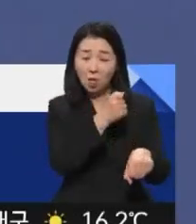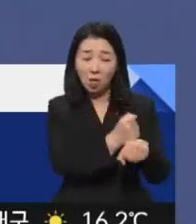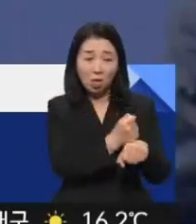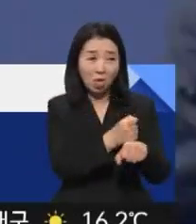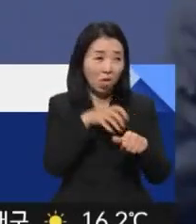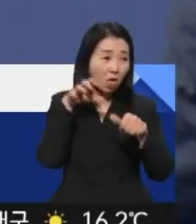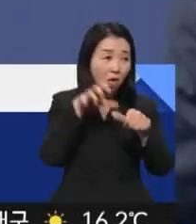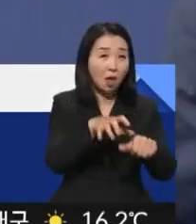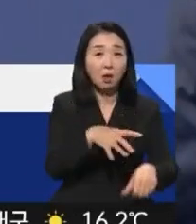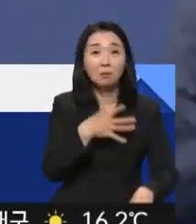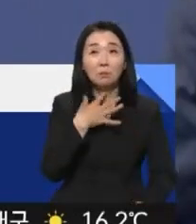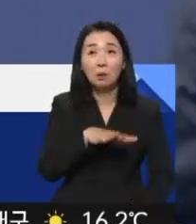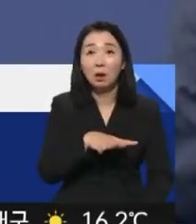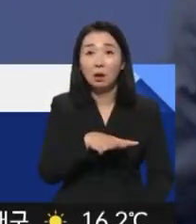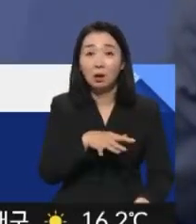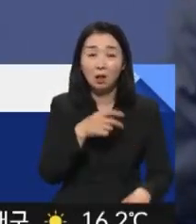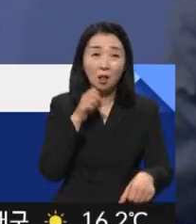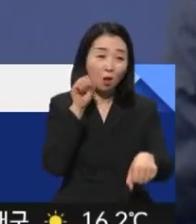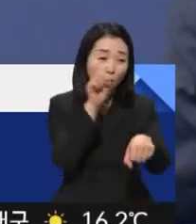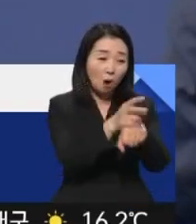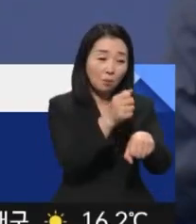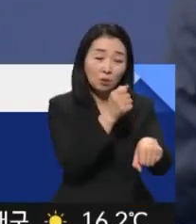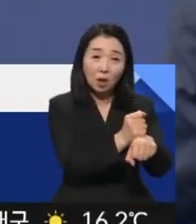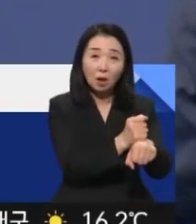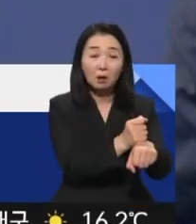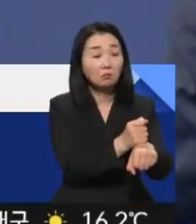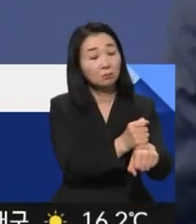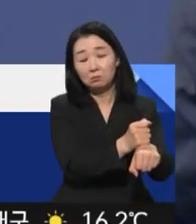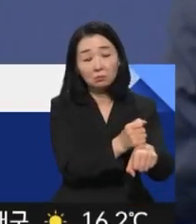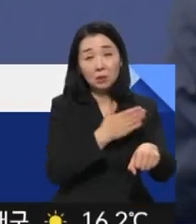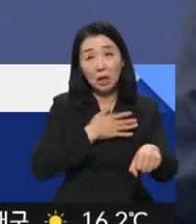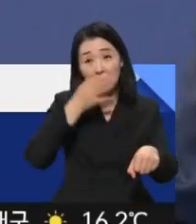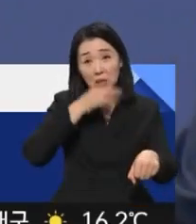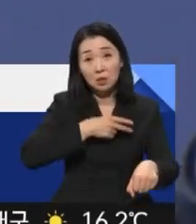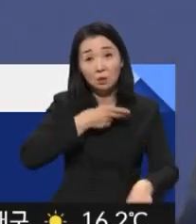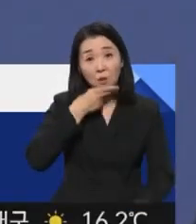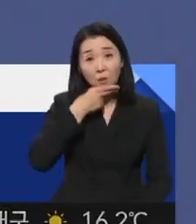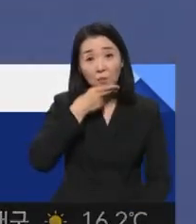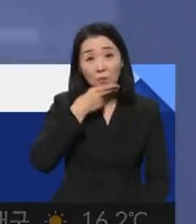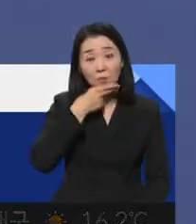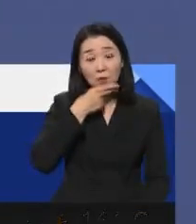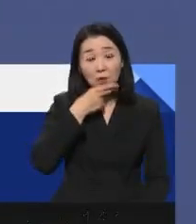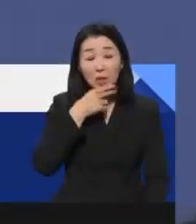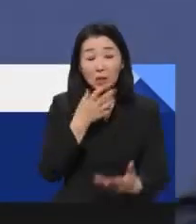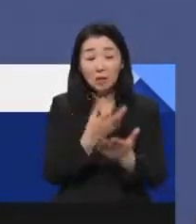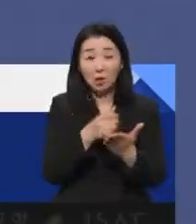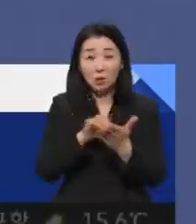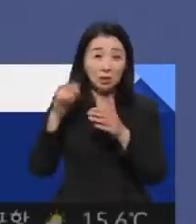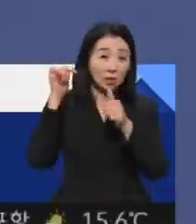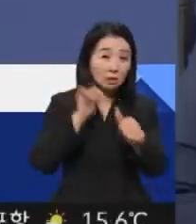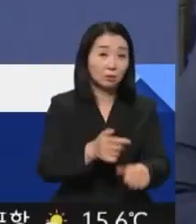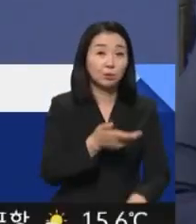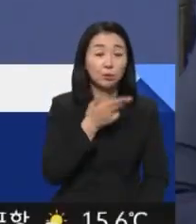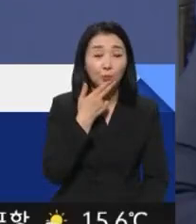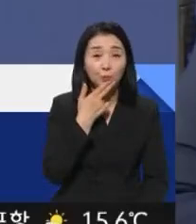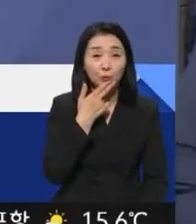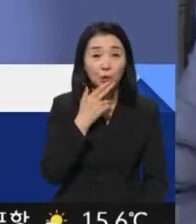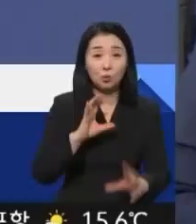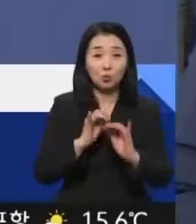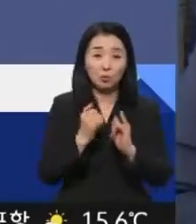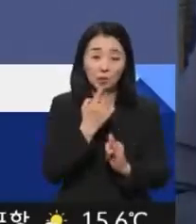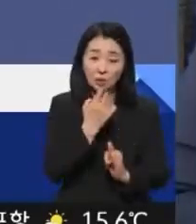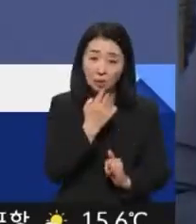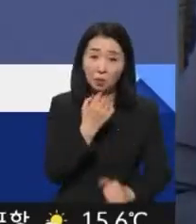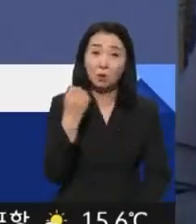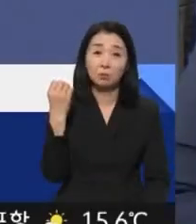없고 그럴 이유도 실익도 없습니다. 자료 삭제 지시 없었습니다. 국민의